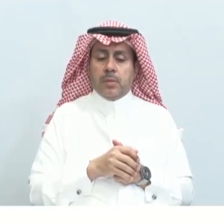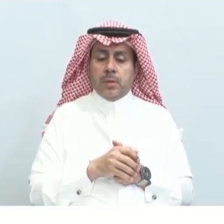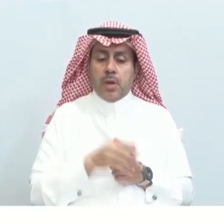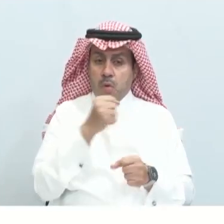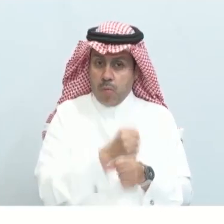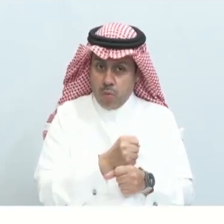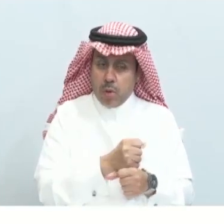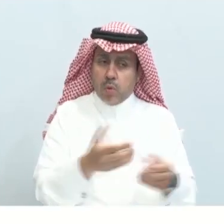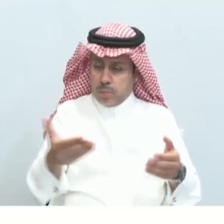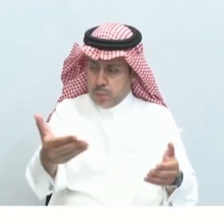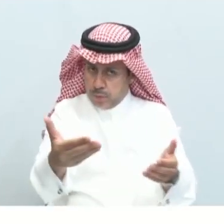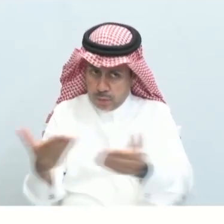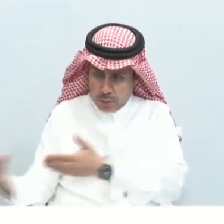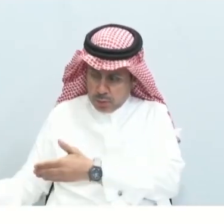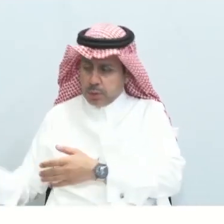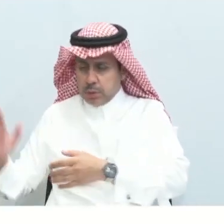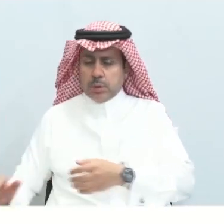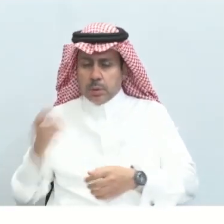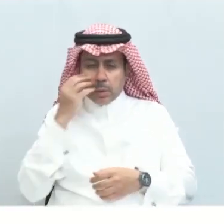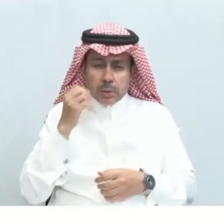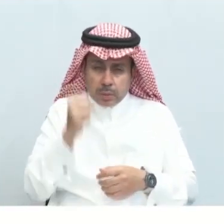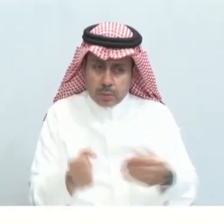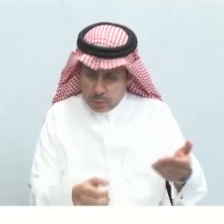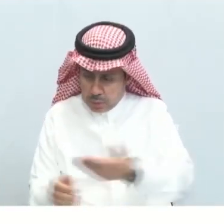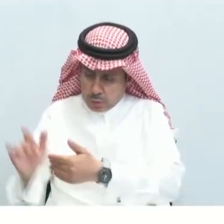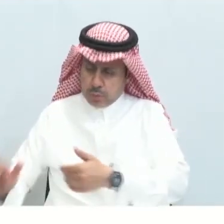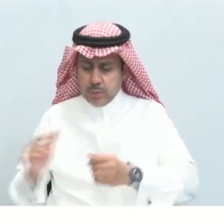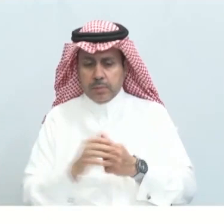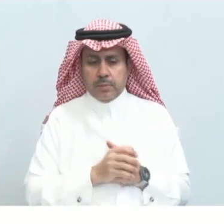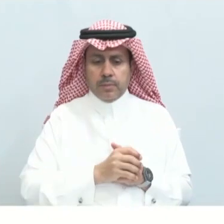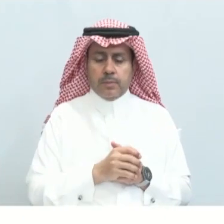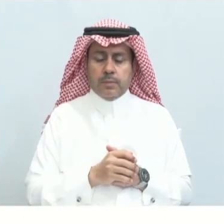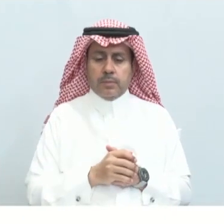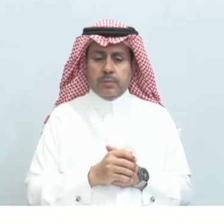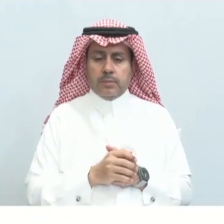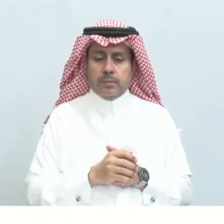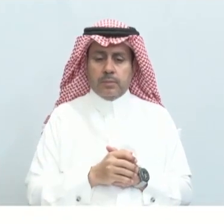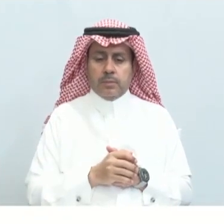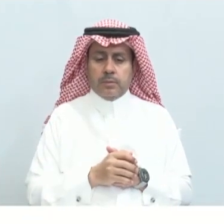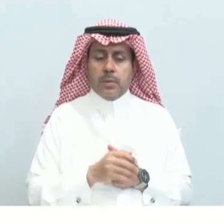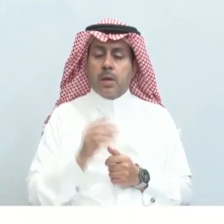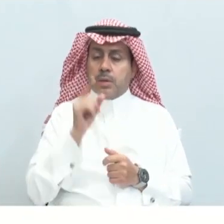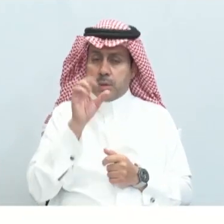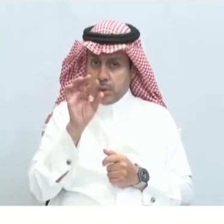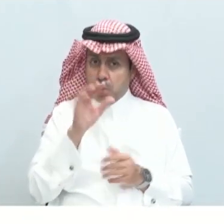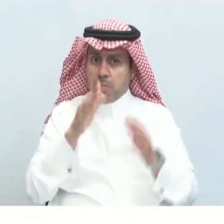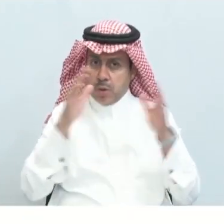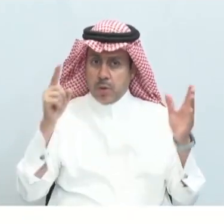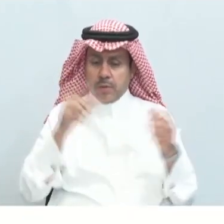باء اقوم وارحب به وادعوه للجلوس في المكان المناسب احسنتم وبارك الله